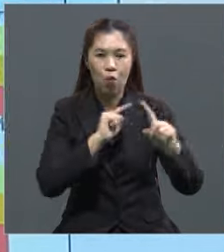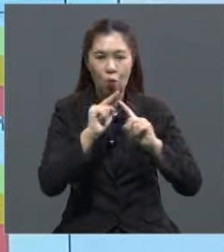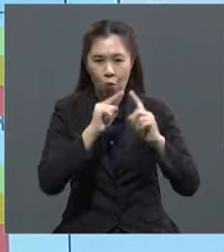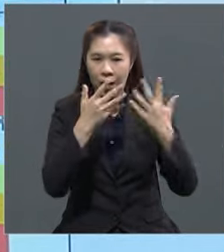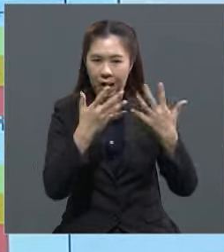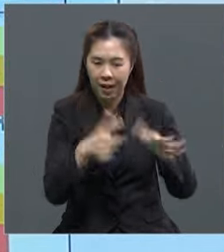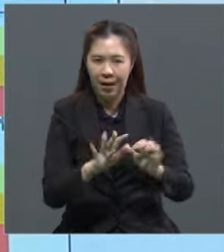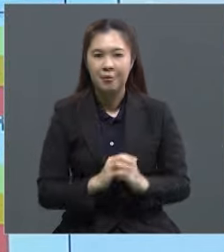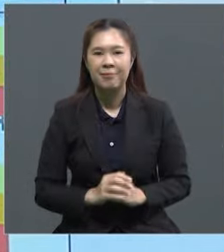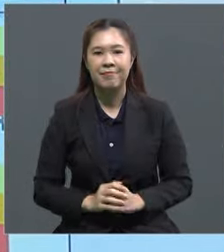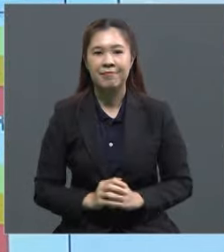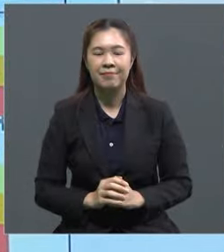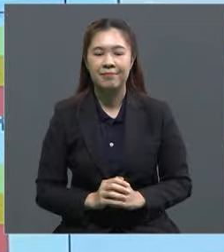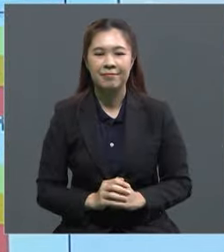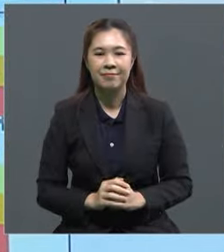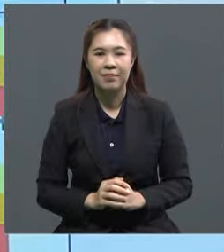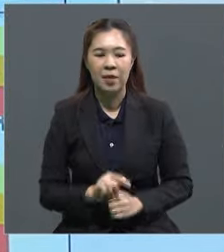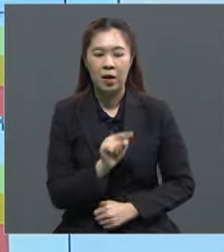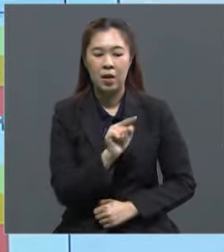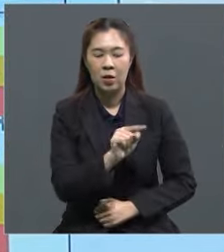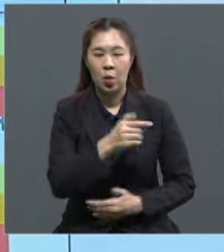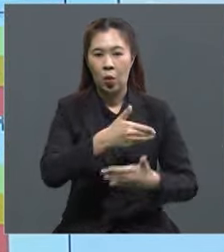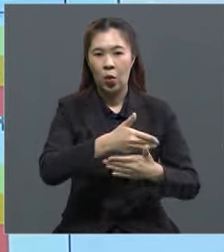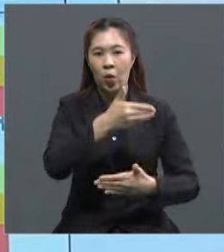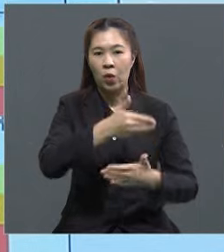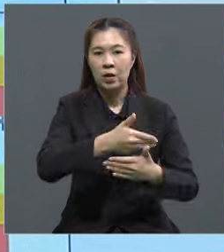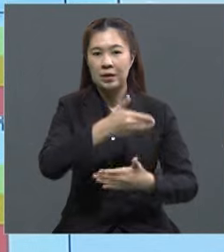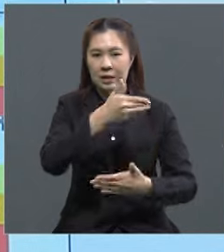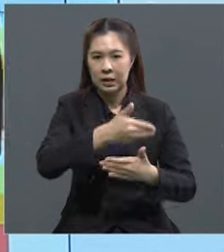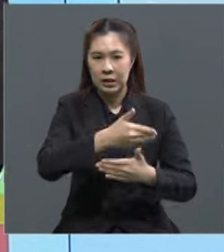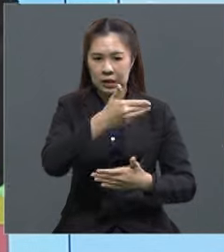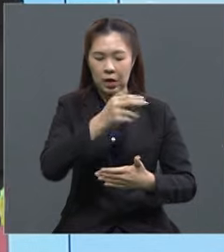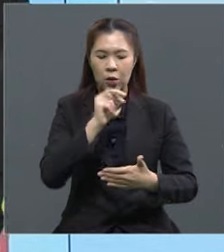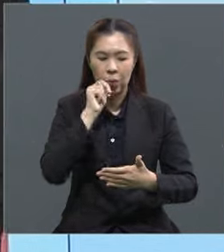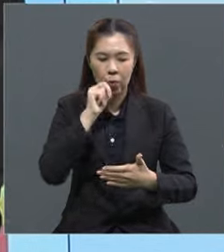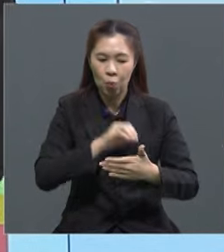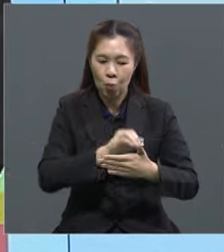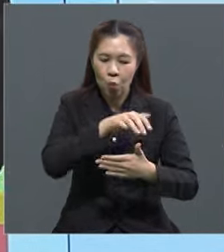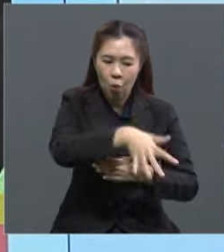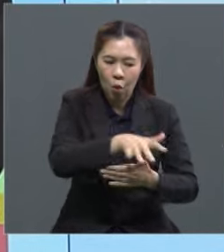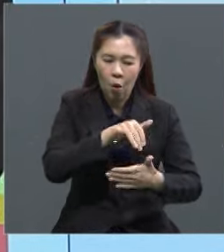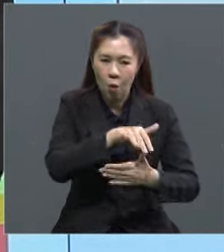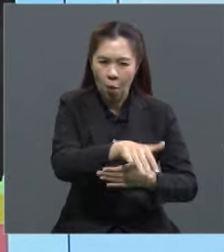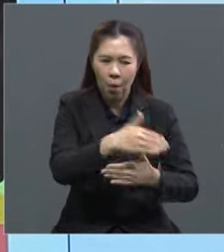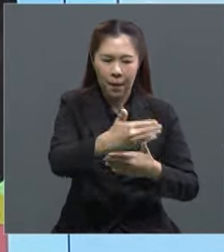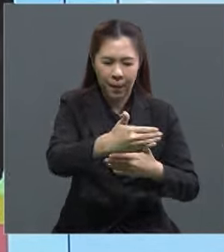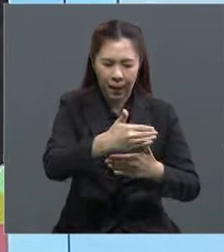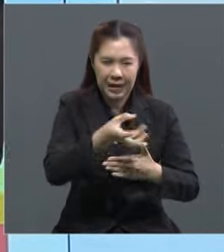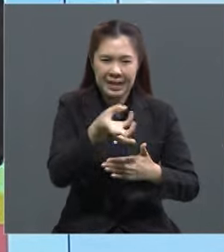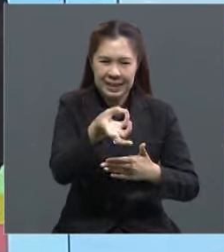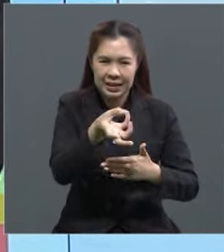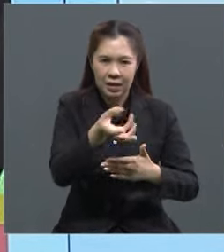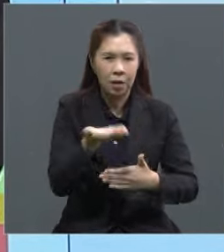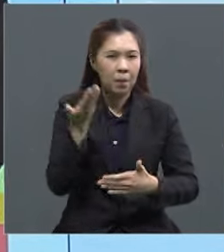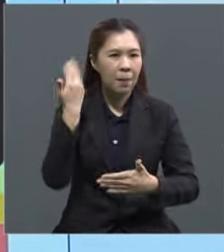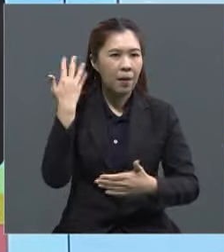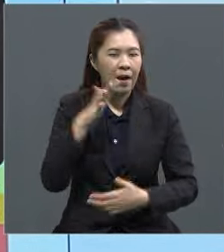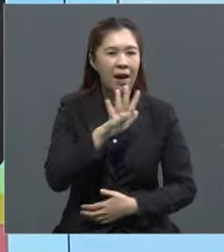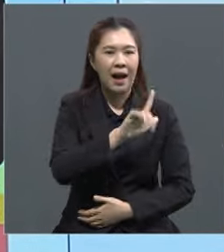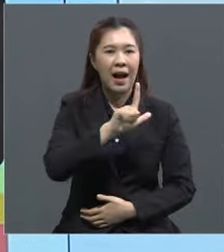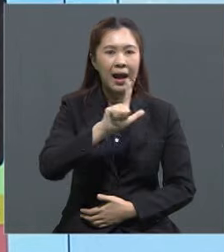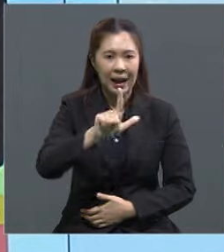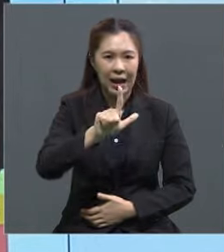เอ้ยในส่วนของตัวเขื่อนภูมิพลลดการระบายน้ำได้มั้ยก็ตอบรับทันทีครับเดิมทีเนี่ยระบายอยู่ที่ 5ล้าน